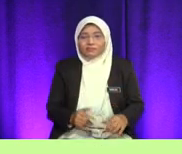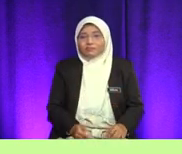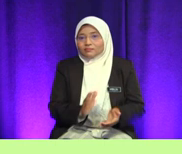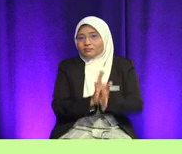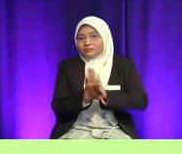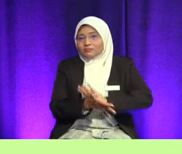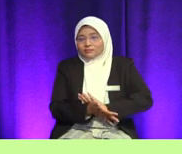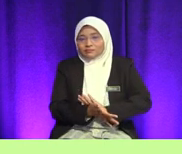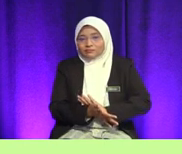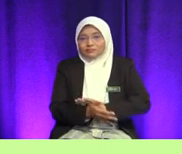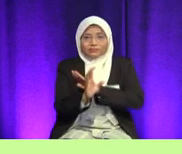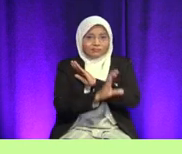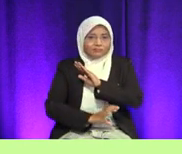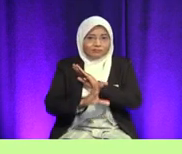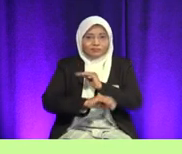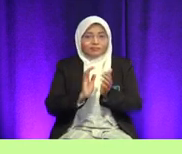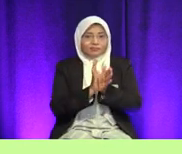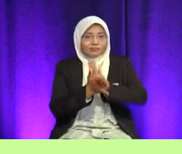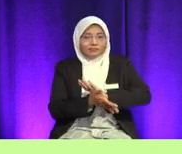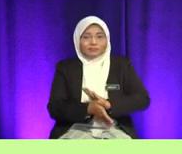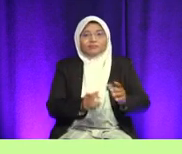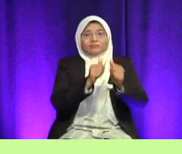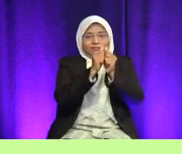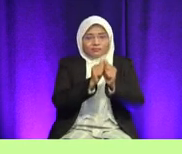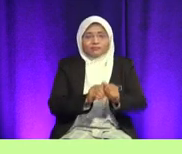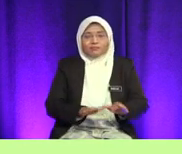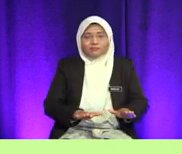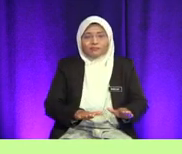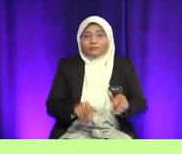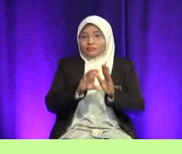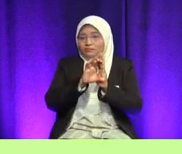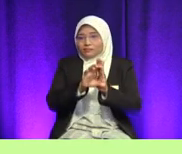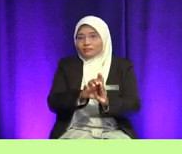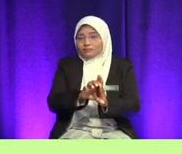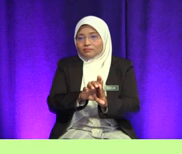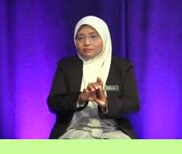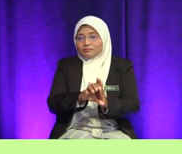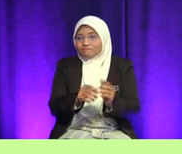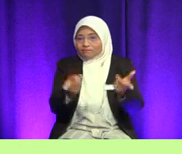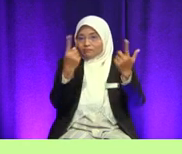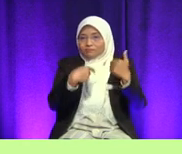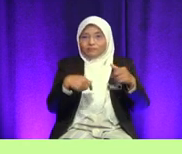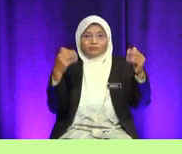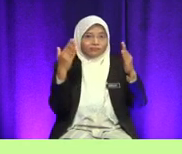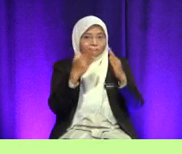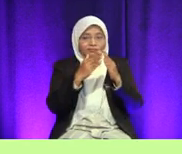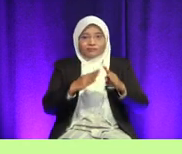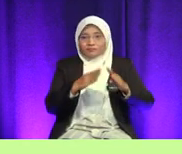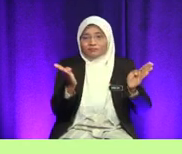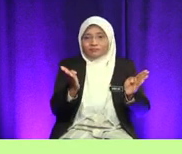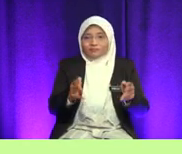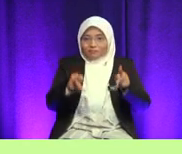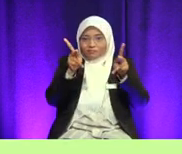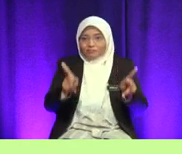aman contohnya menghadiri rumah terbuka perayaan kaum lain kesimpulannya